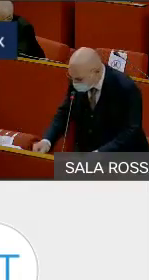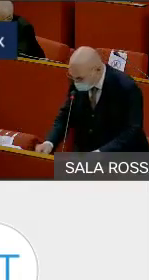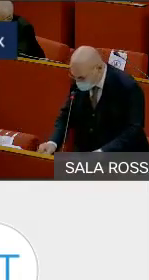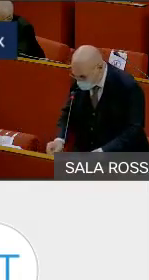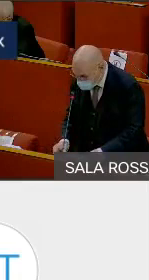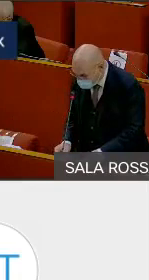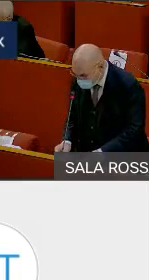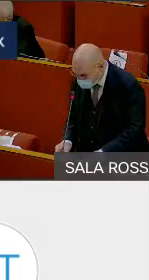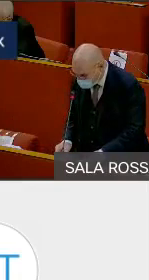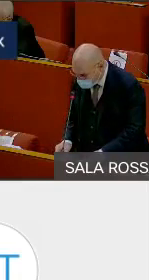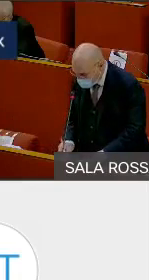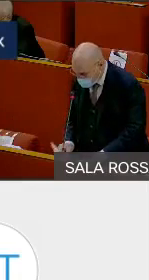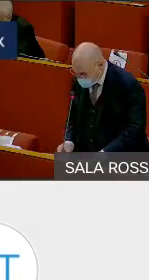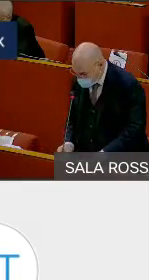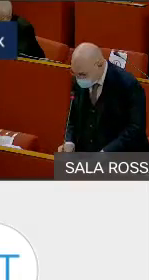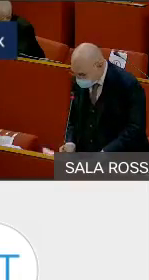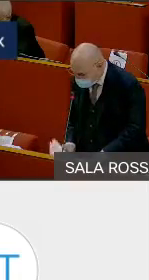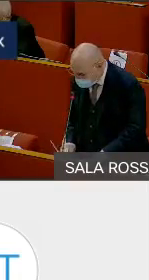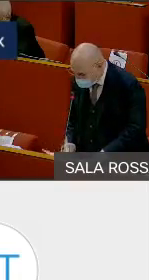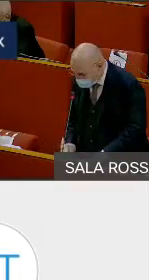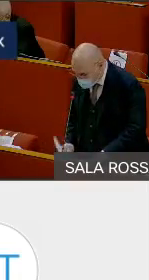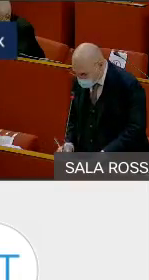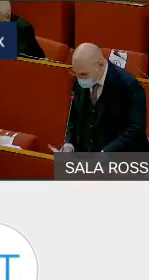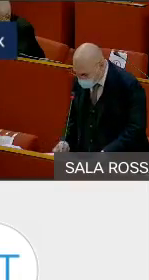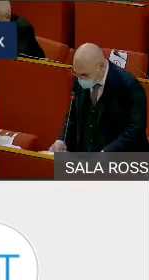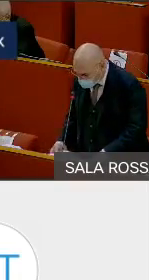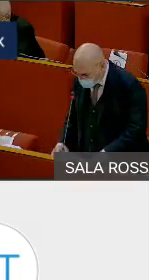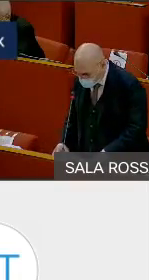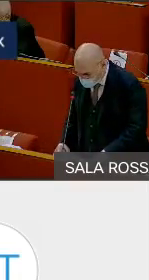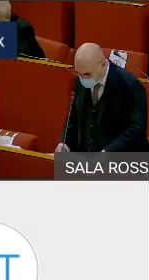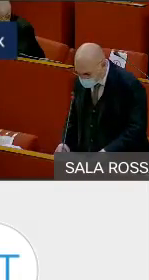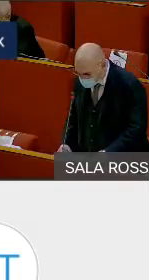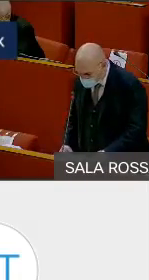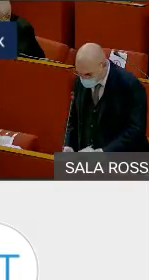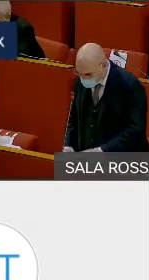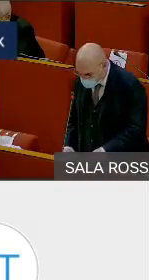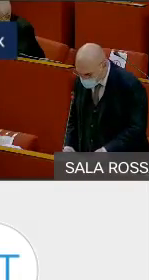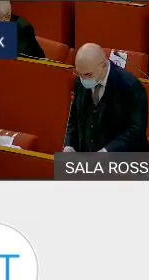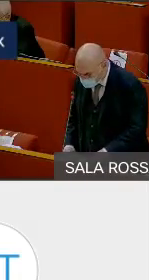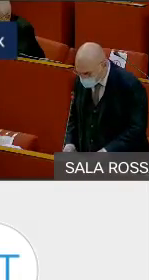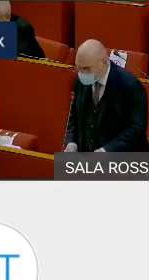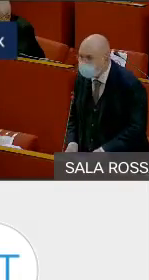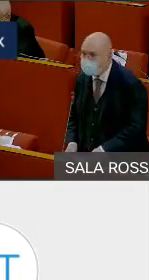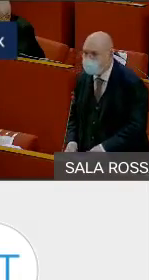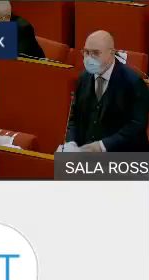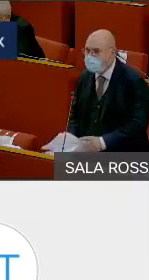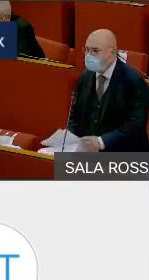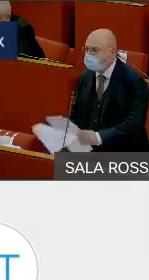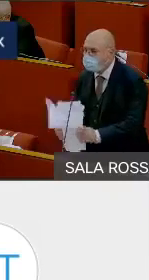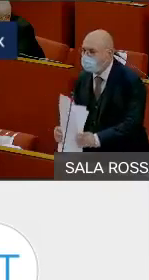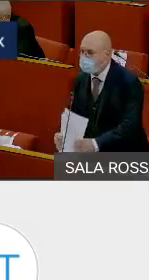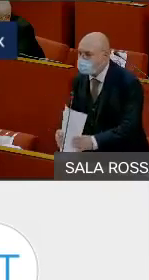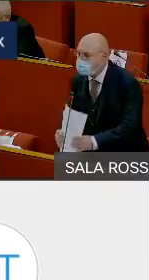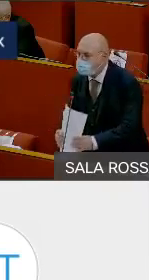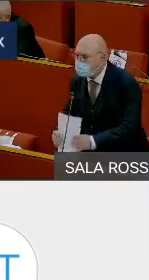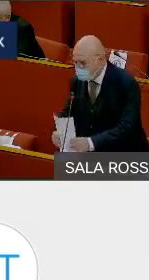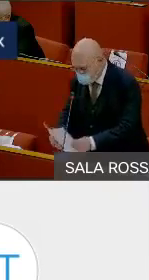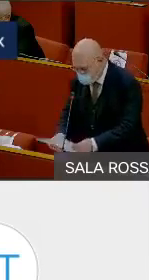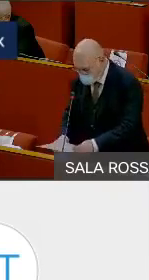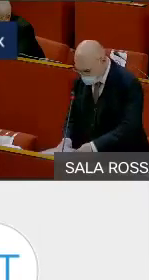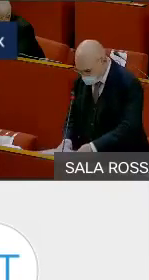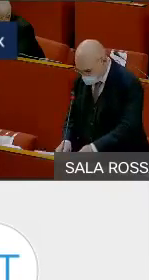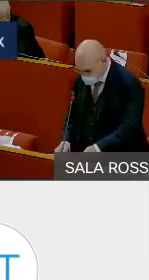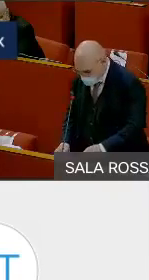210 e poi il 20 224 226 e 233